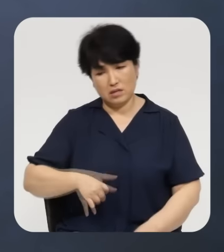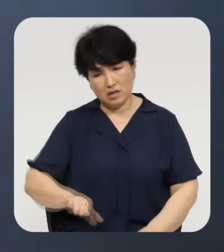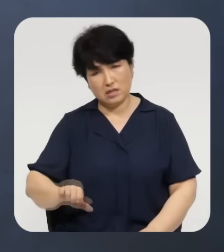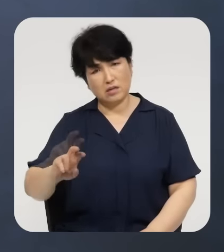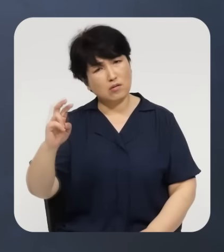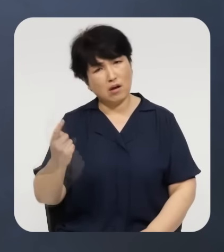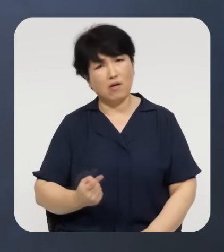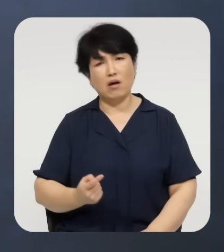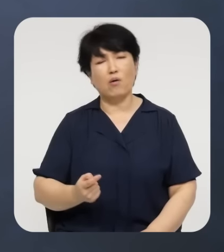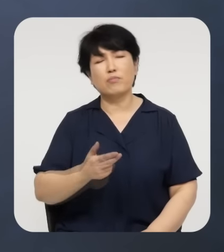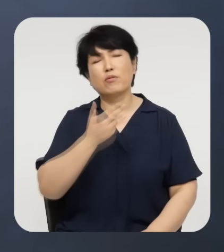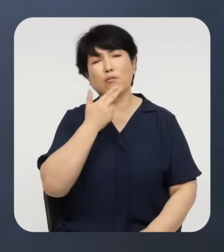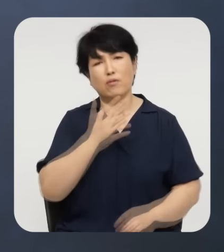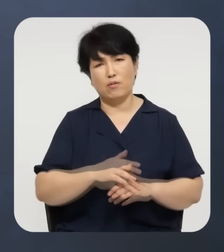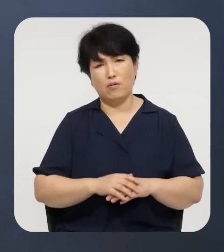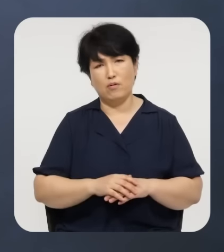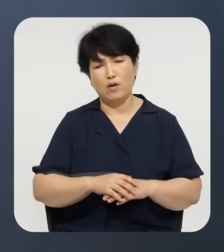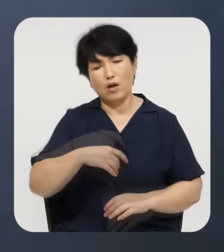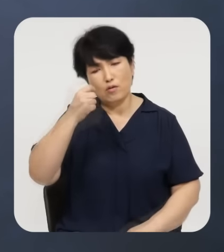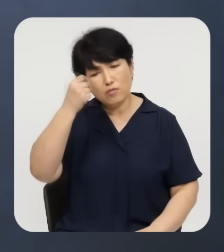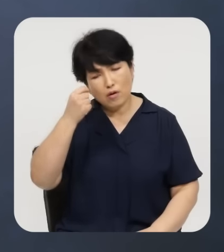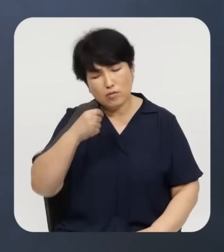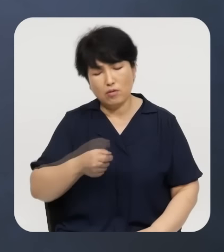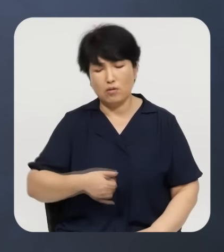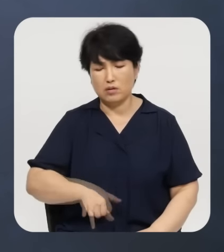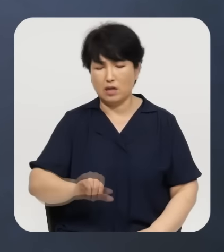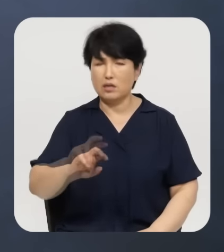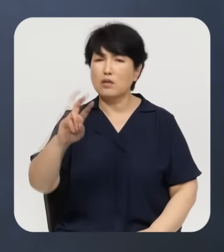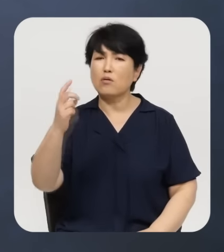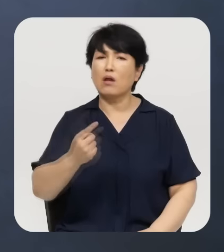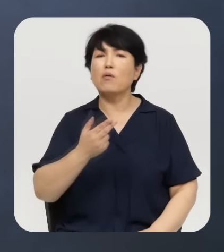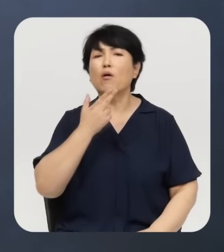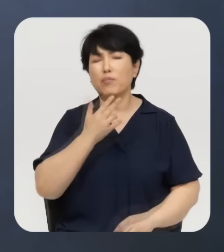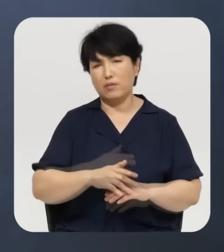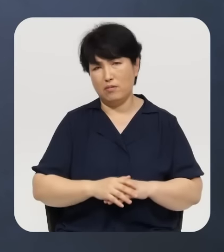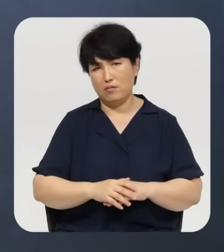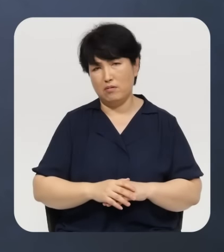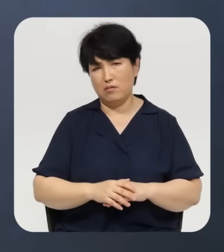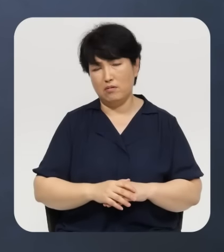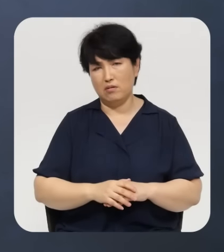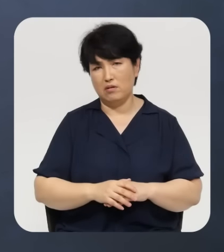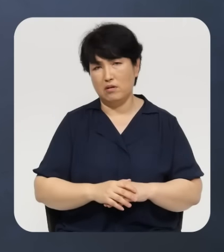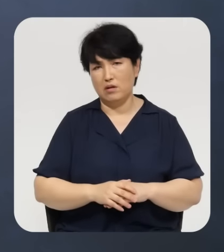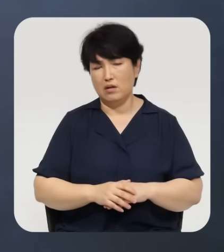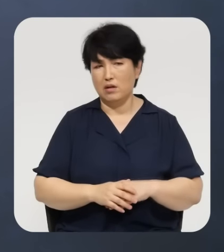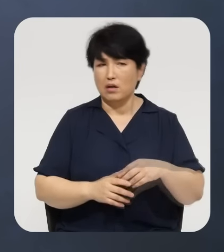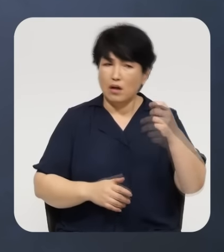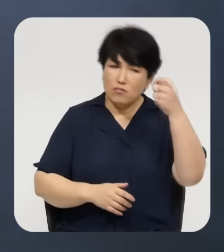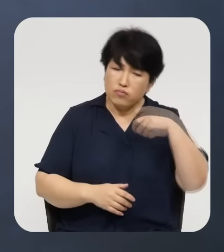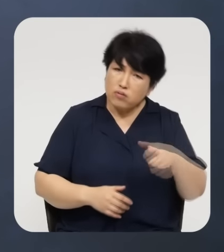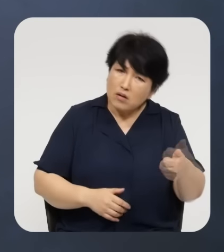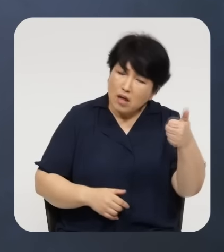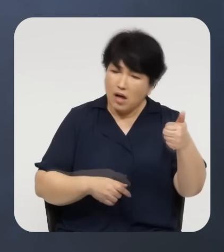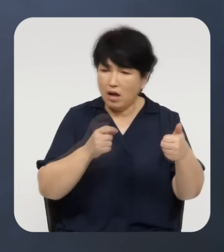오고, 울어도 안 와요. 어차피 안 오는 거는 마찬가지인데, 뭐, 웃는 게 낫겠는지,